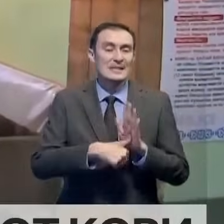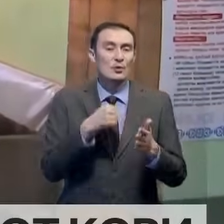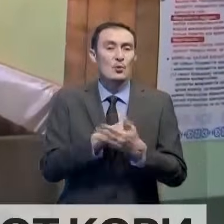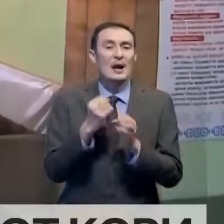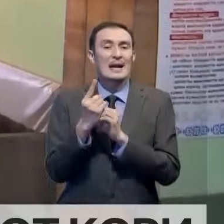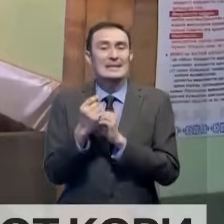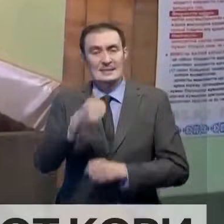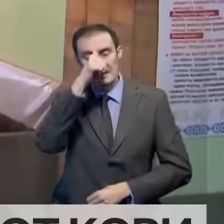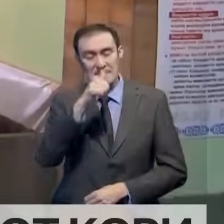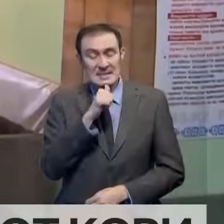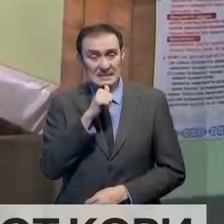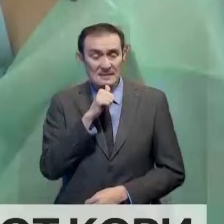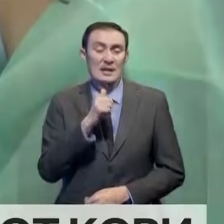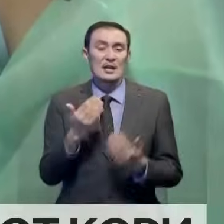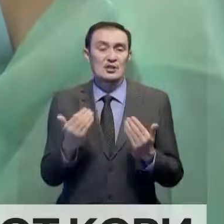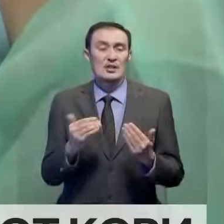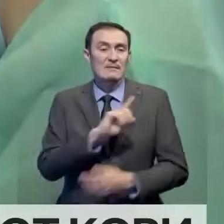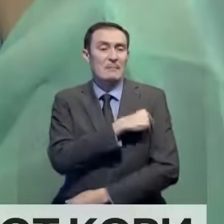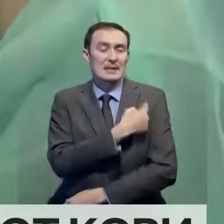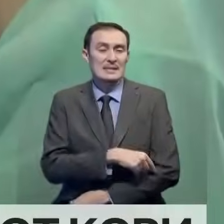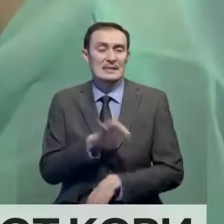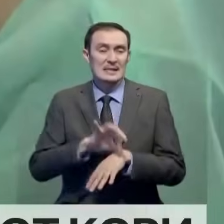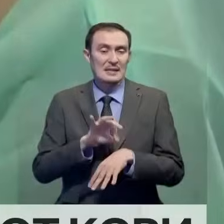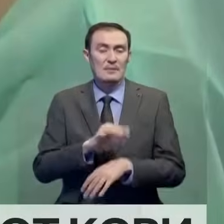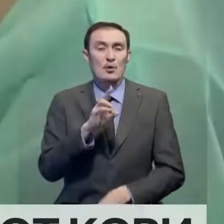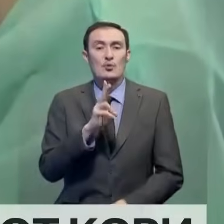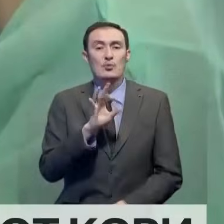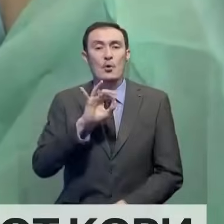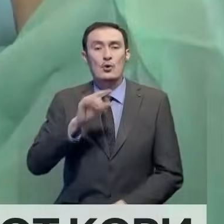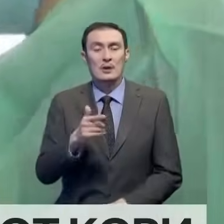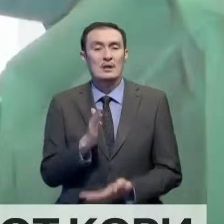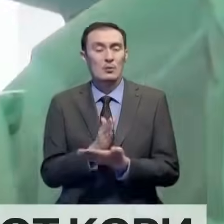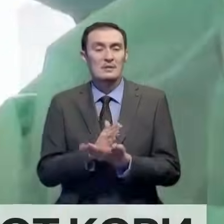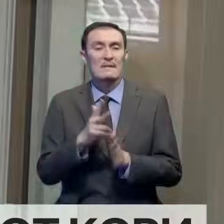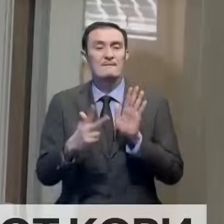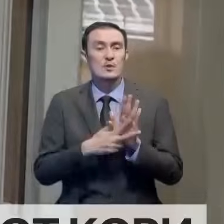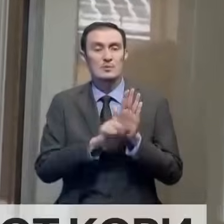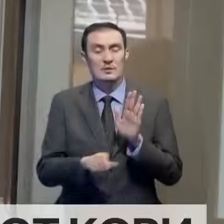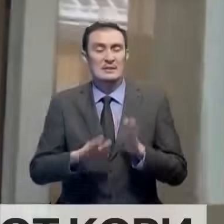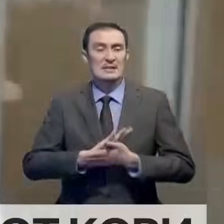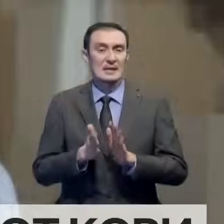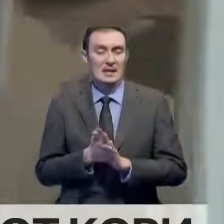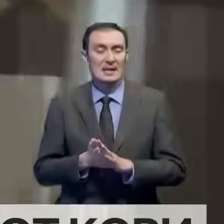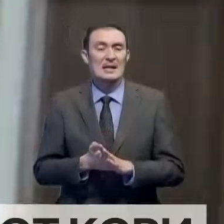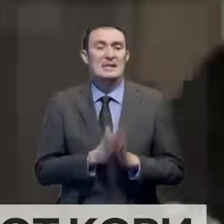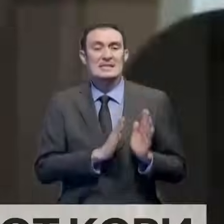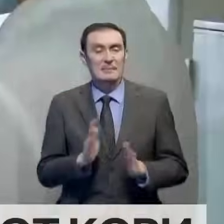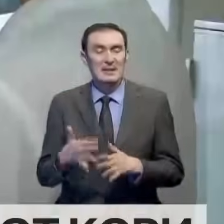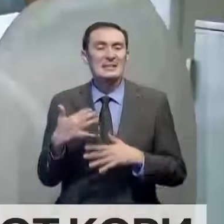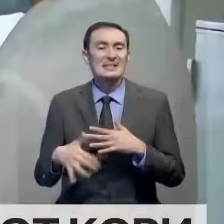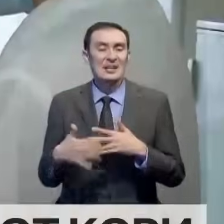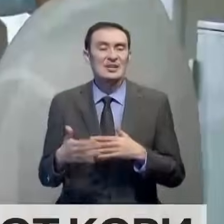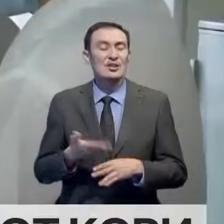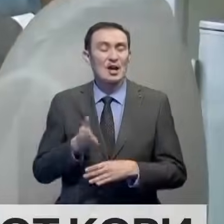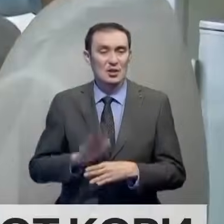до 11 месяцев. Сейчас в больницах с диагнозом корь находятся 8 человек. Их состояние оценивается как стабильное, средней